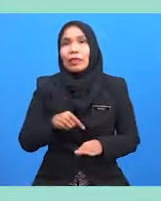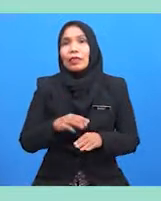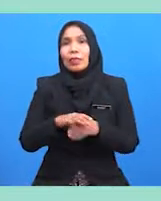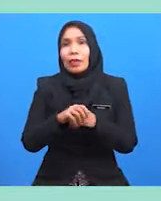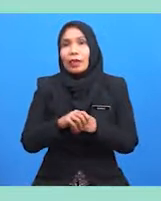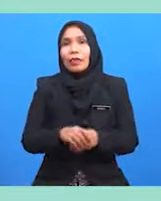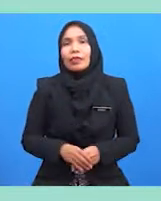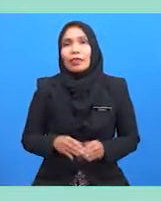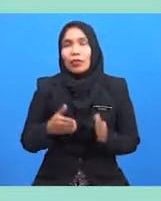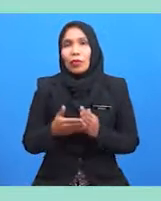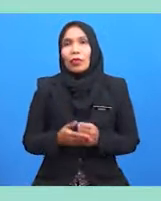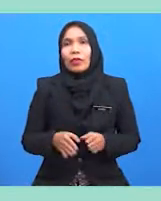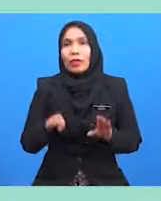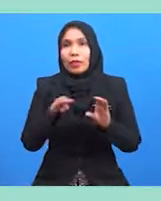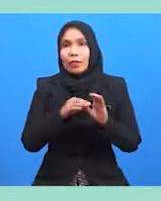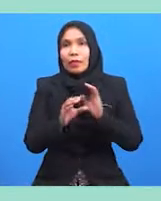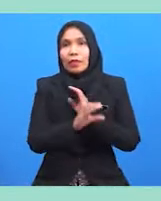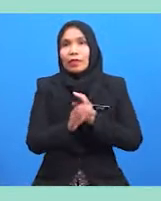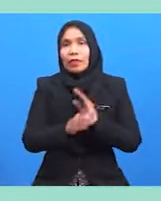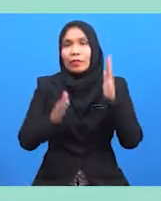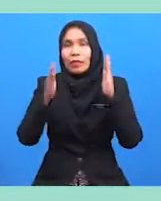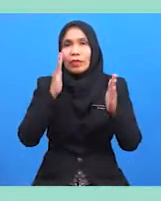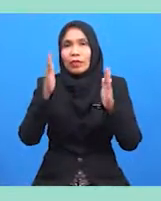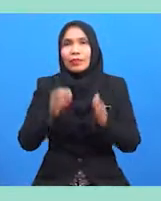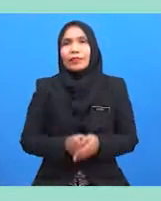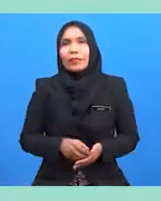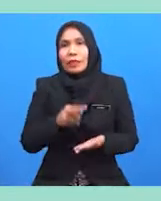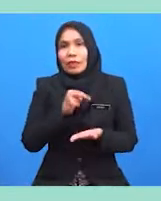ringgit Malaysia dapat distabilkan.